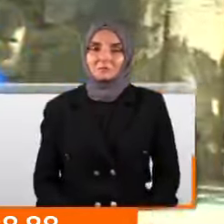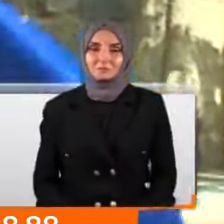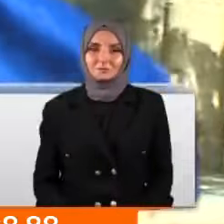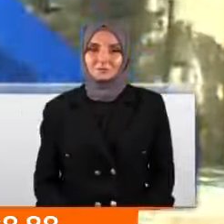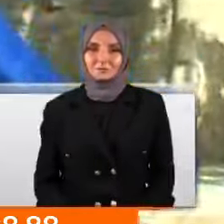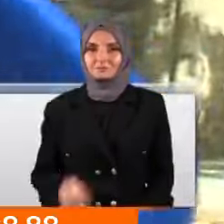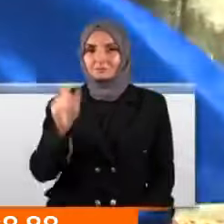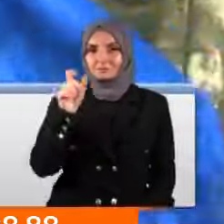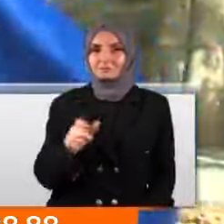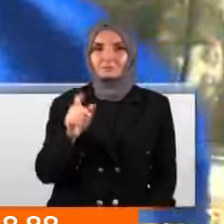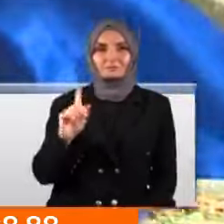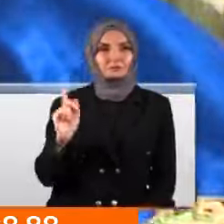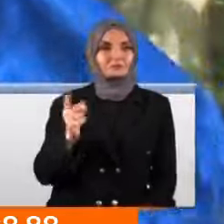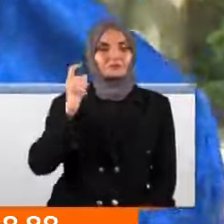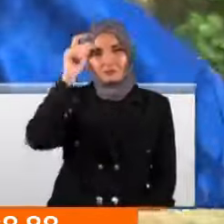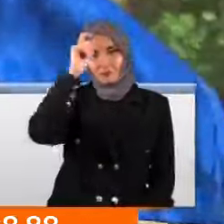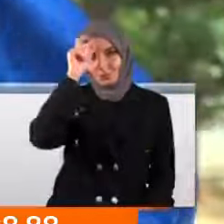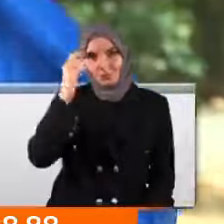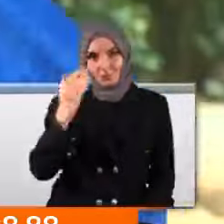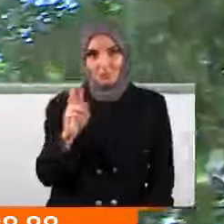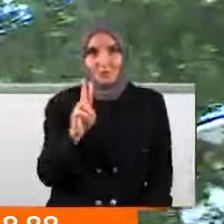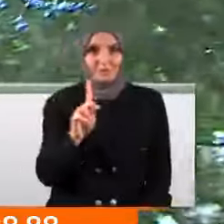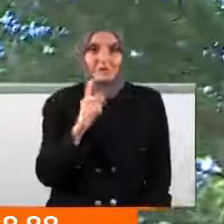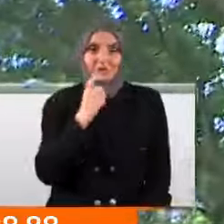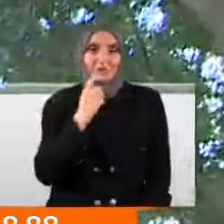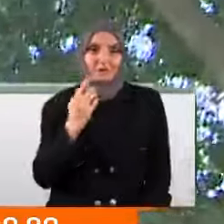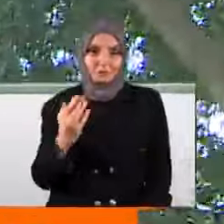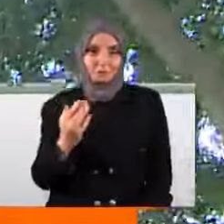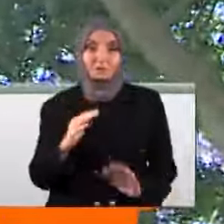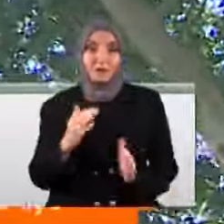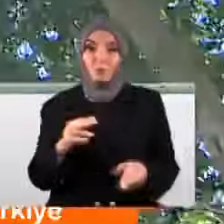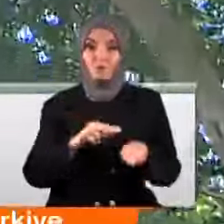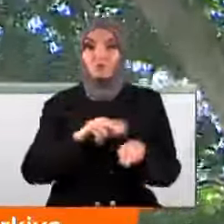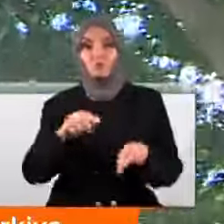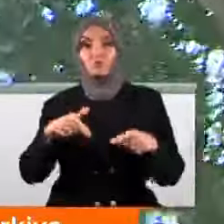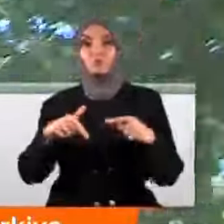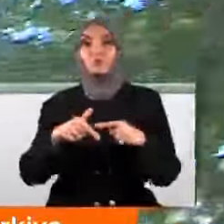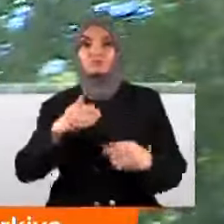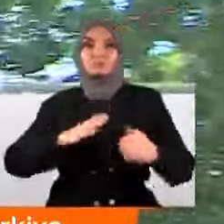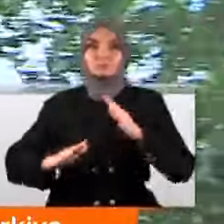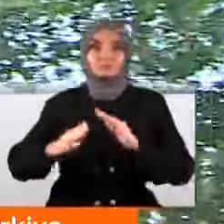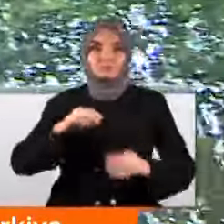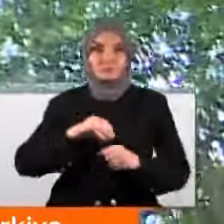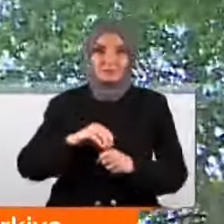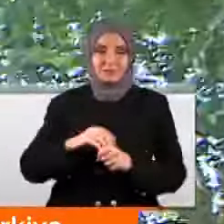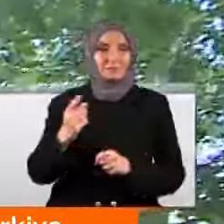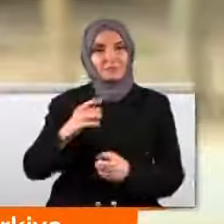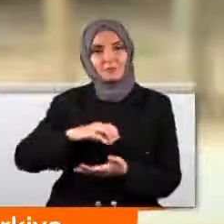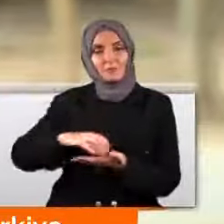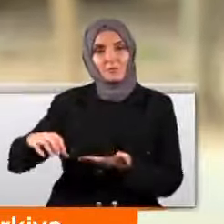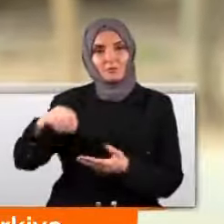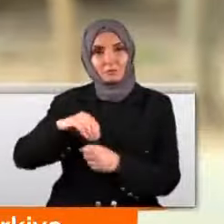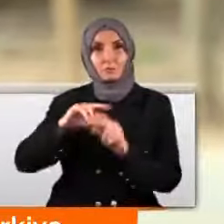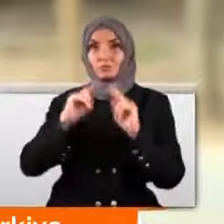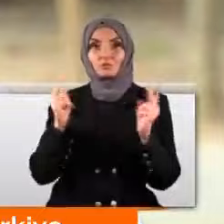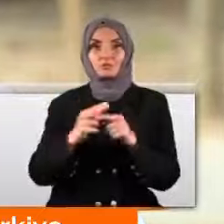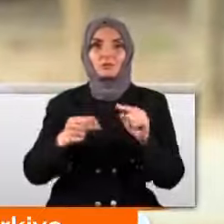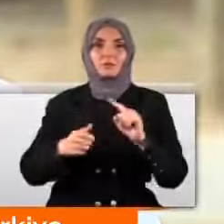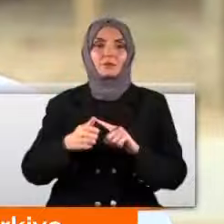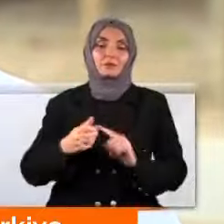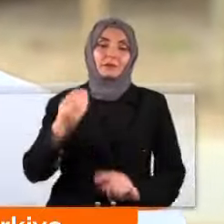O bir çılgın Türk. Henüz 21 yaşında ama Kung Fu'nun Tombe Chuan stilinde dünyanın en iyisi. İlk dünya